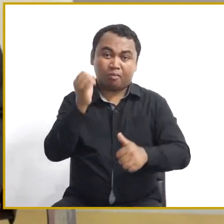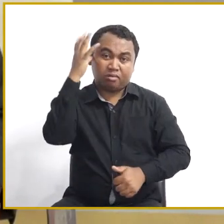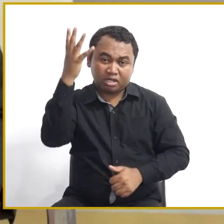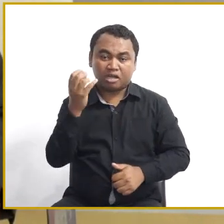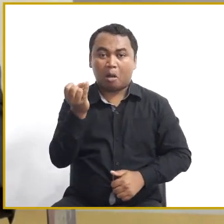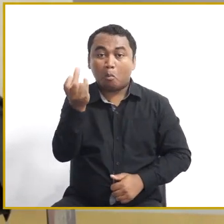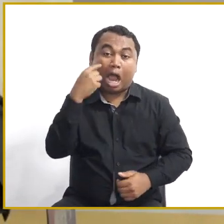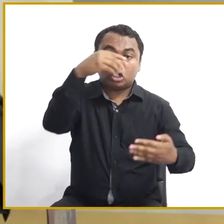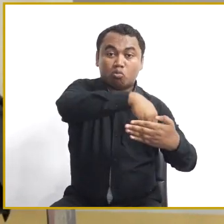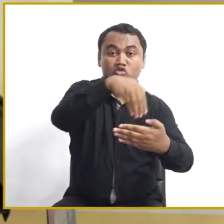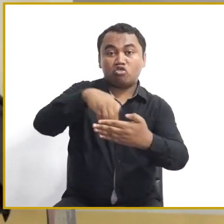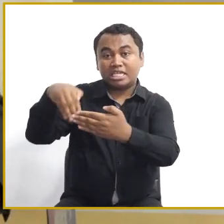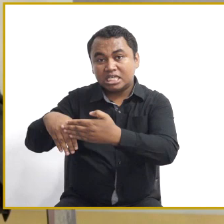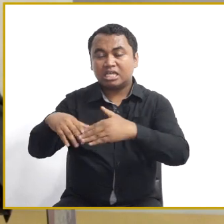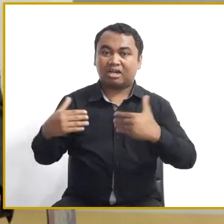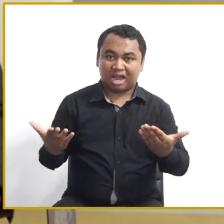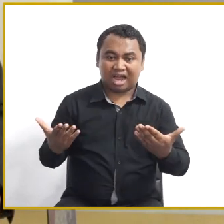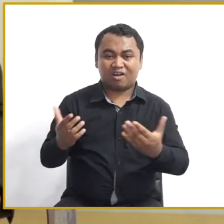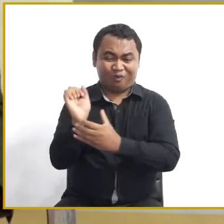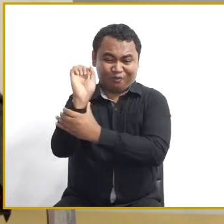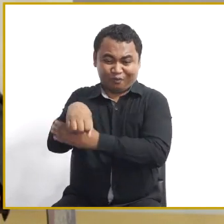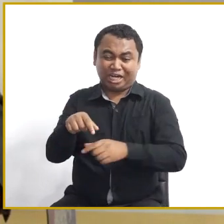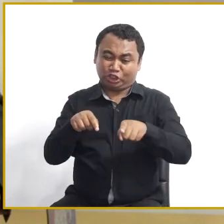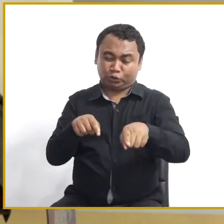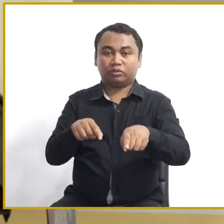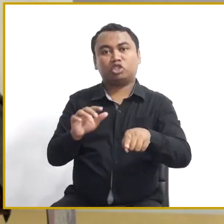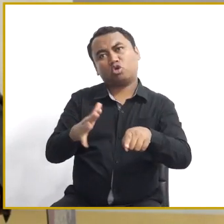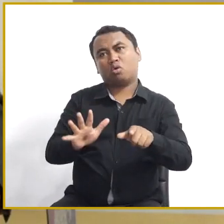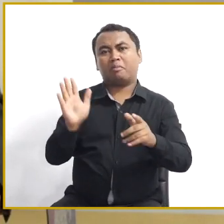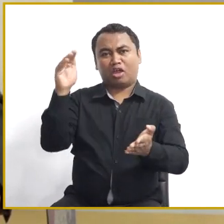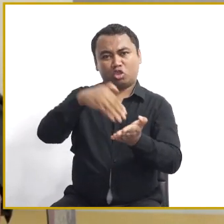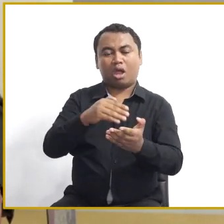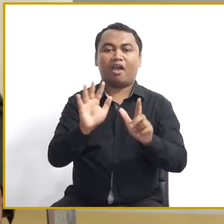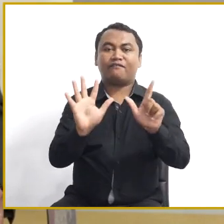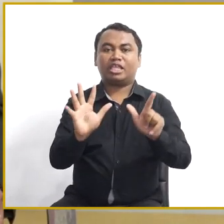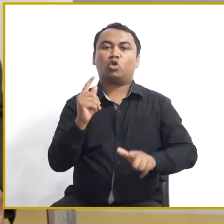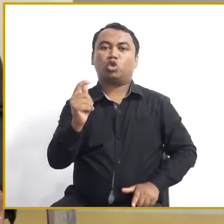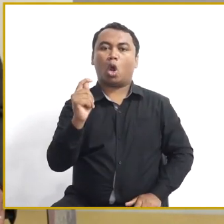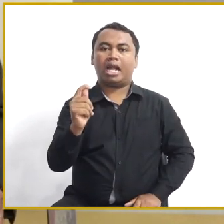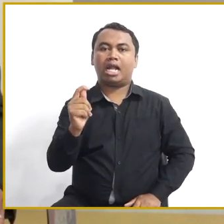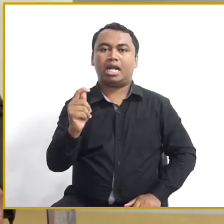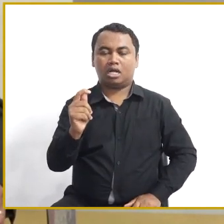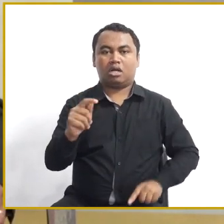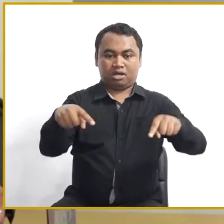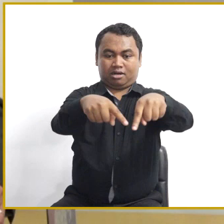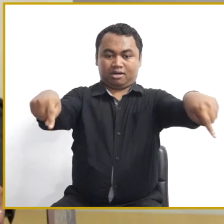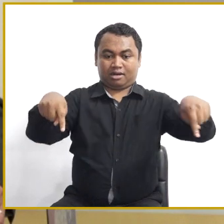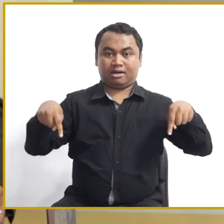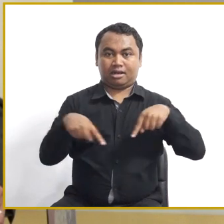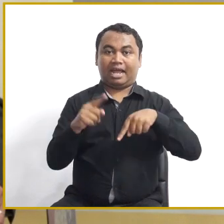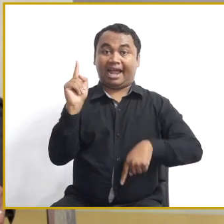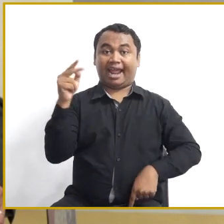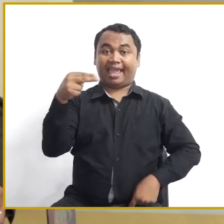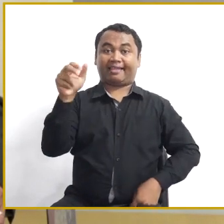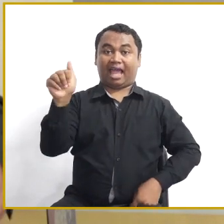soloana resahanao teo izy dia efa mivoaka 7 tonnes io. Zany hoe heritaona monja zany tsika